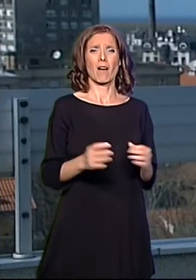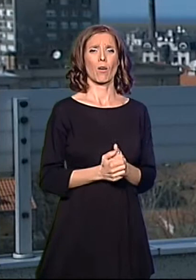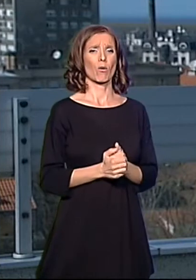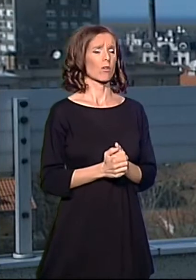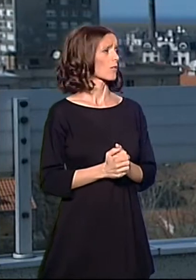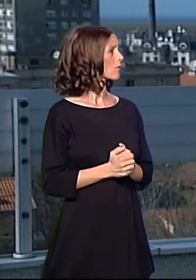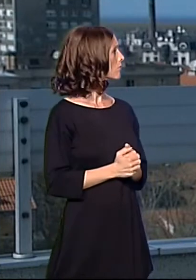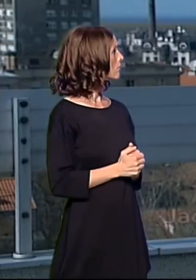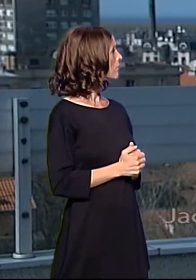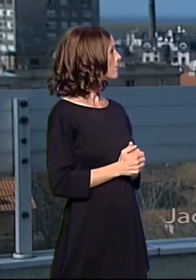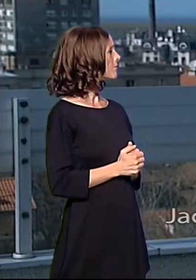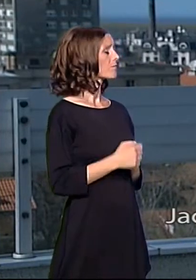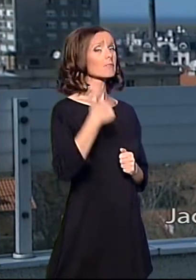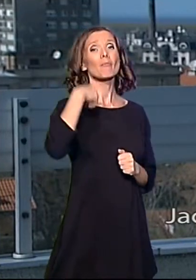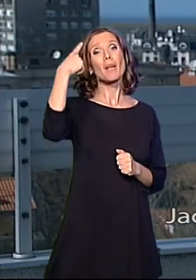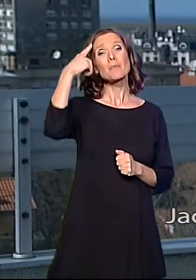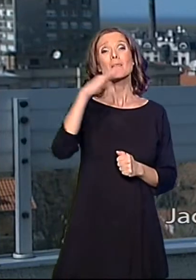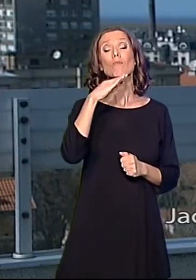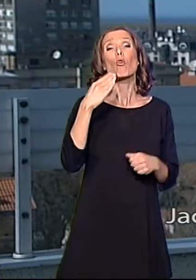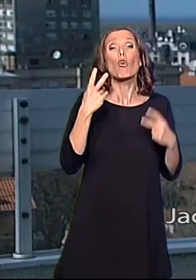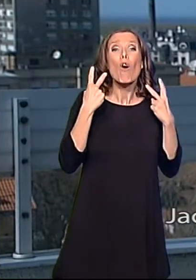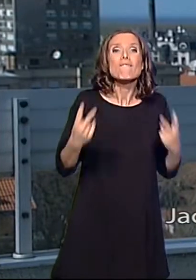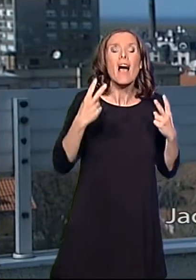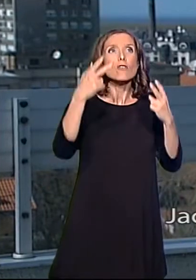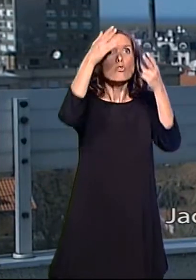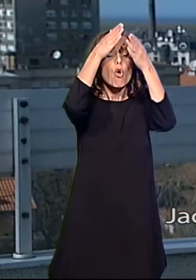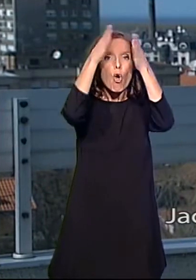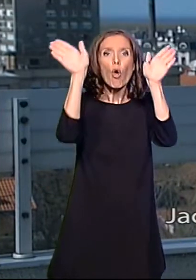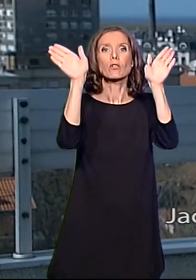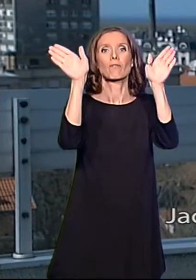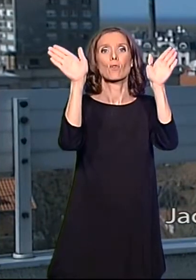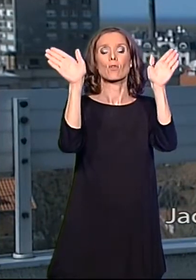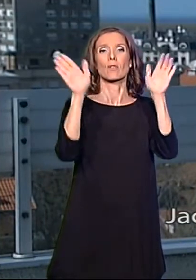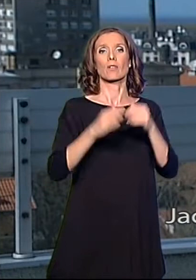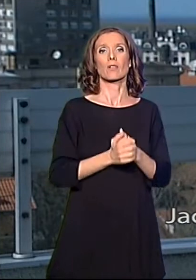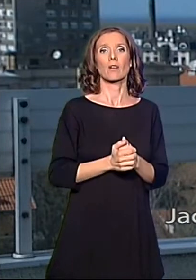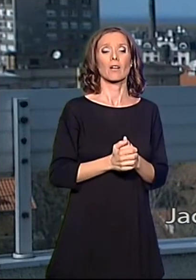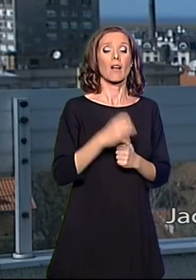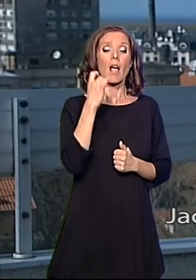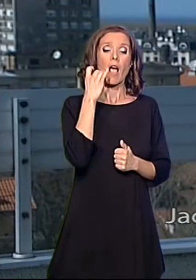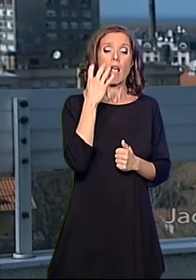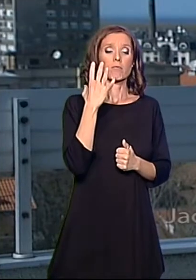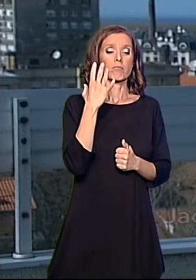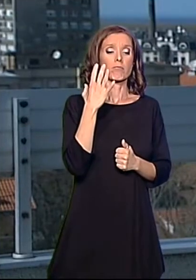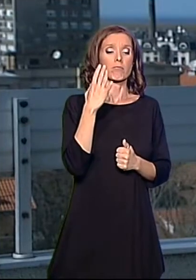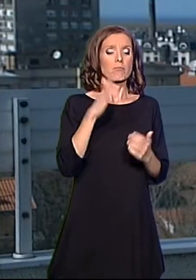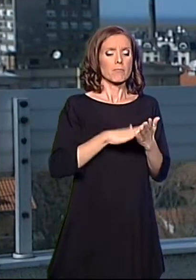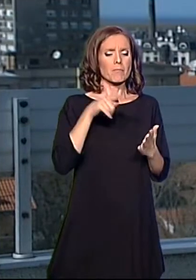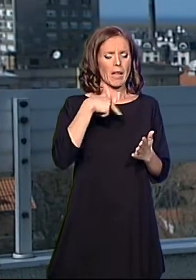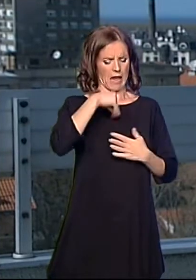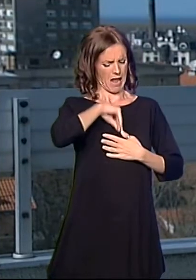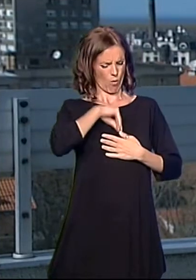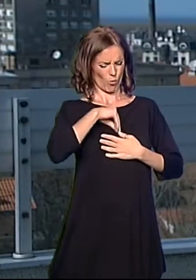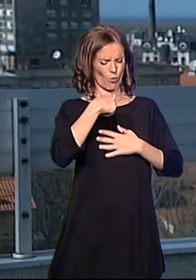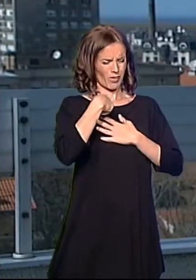Mislim da je veoma važno biti otvoren i da kad ti onako iznutra